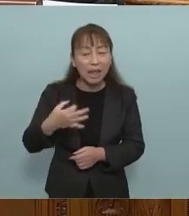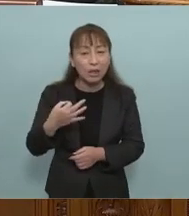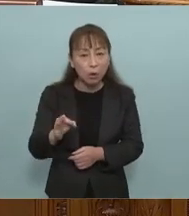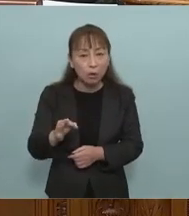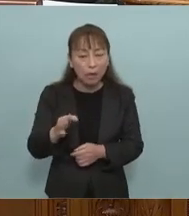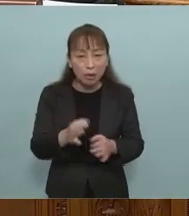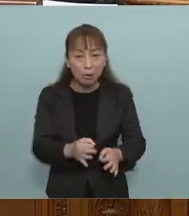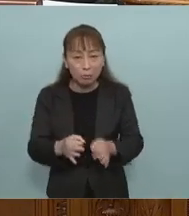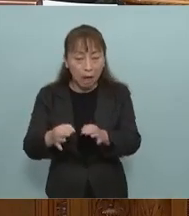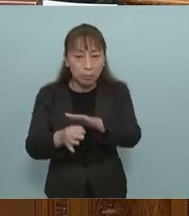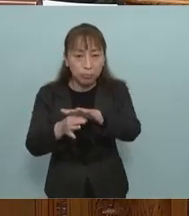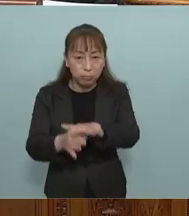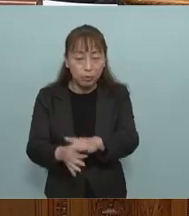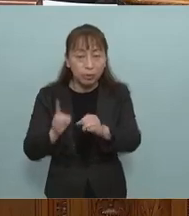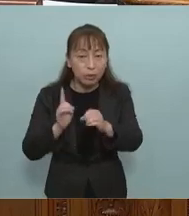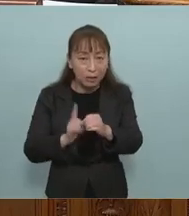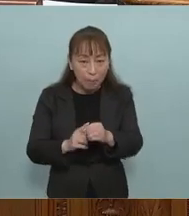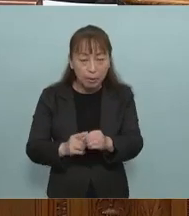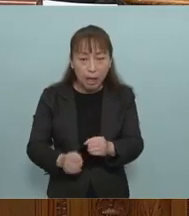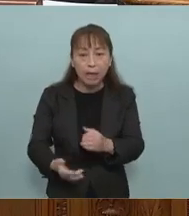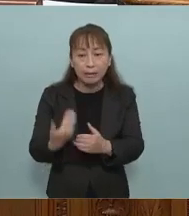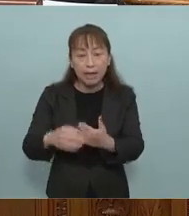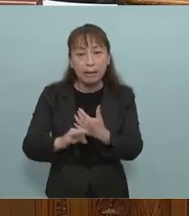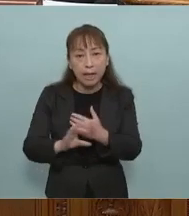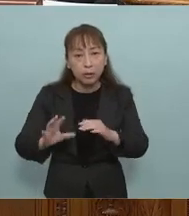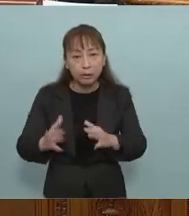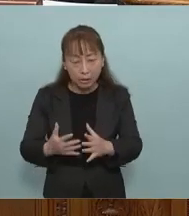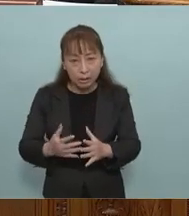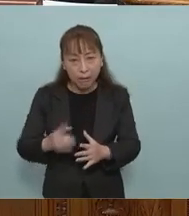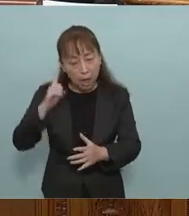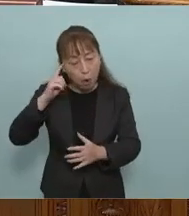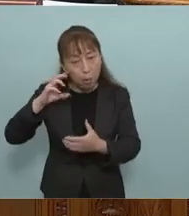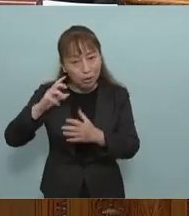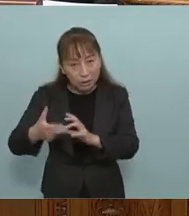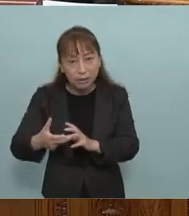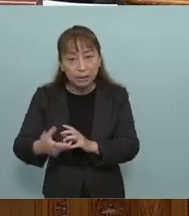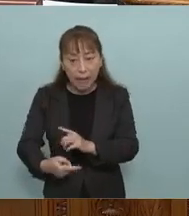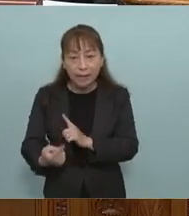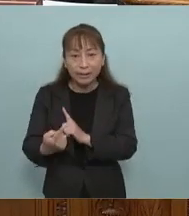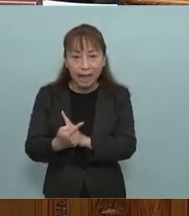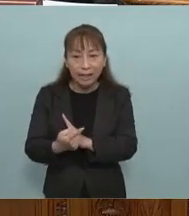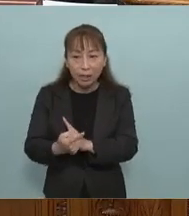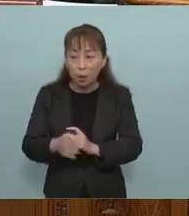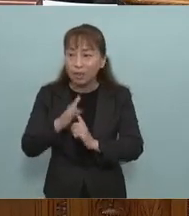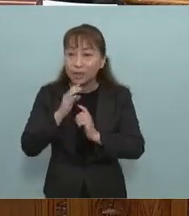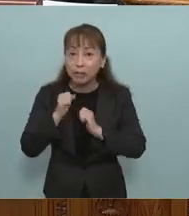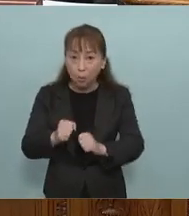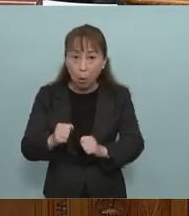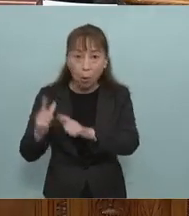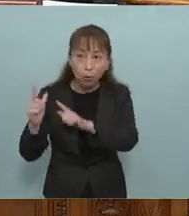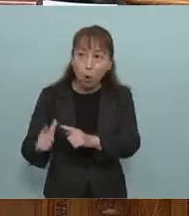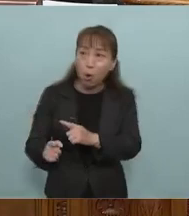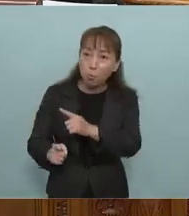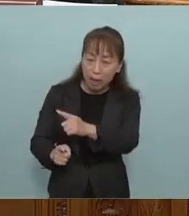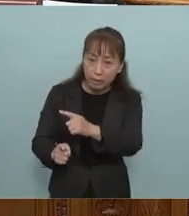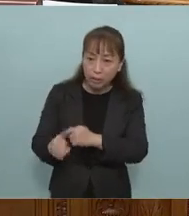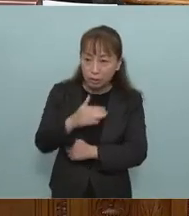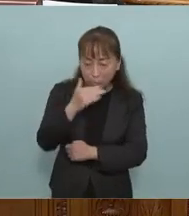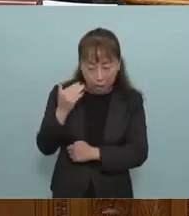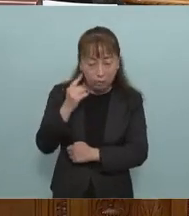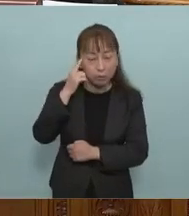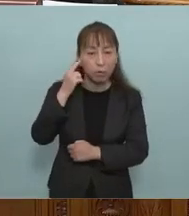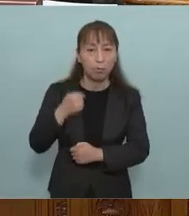的に緩和する前例のない思い切った対策の実行を表明されたことは高く評価